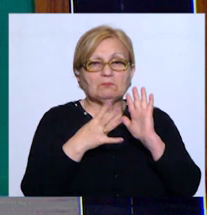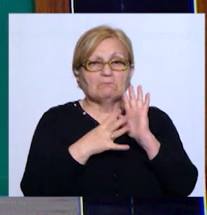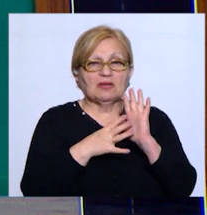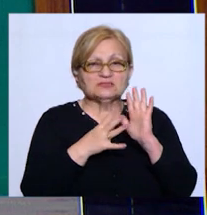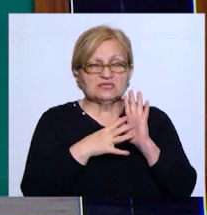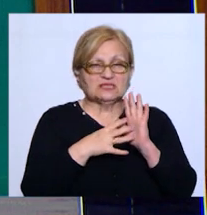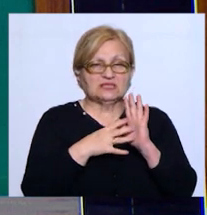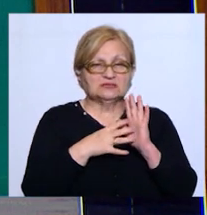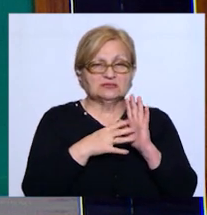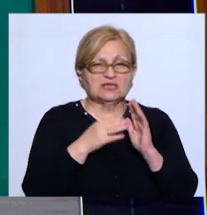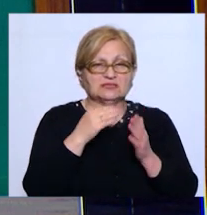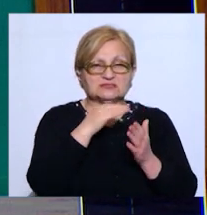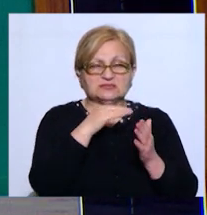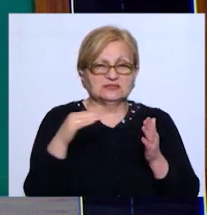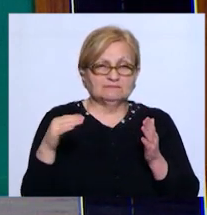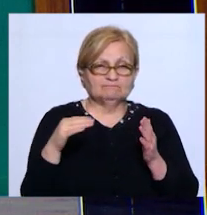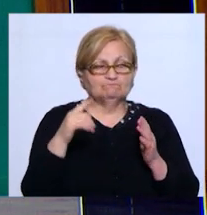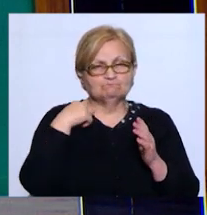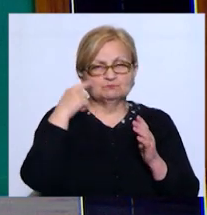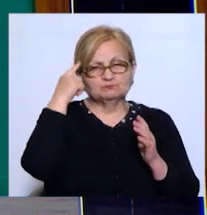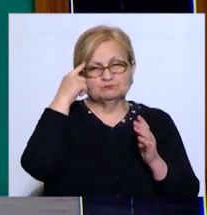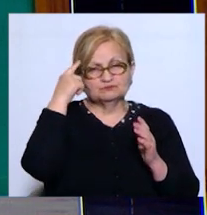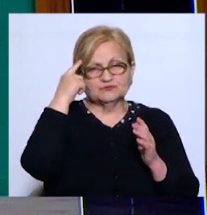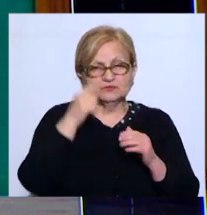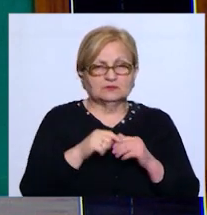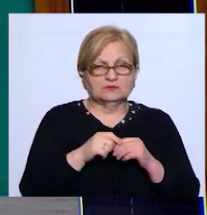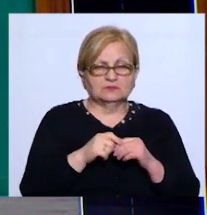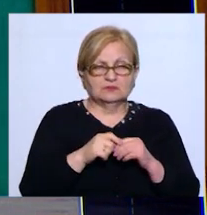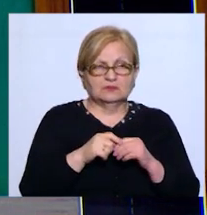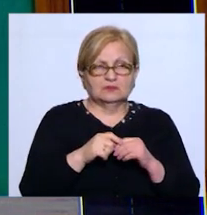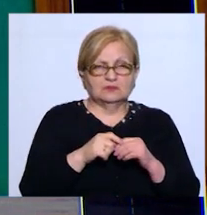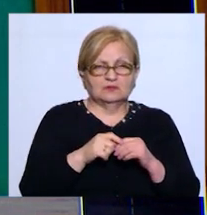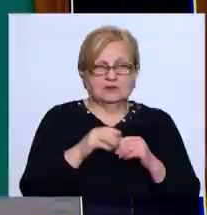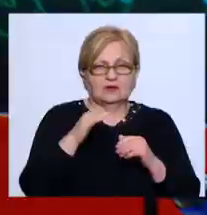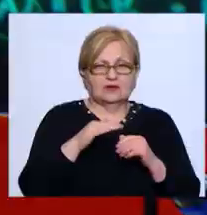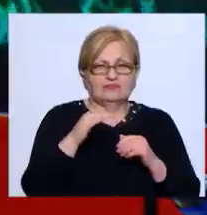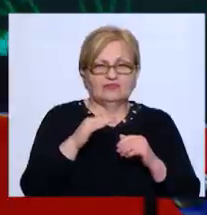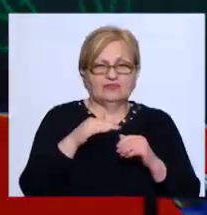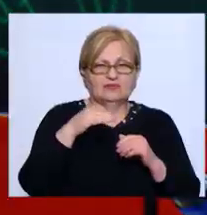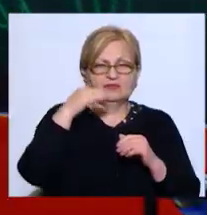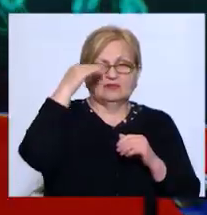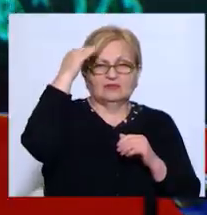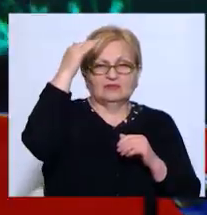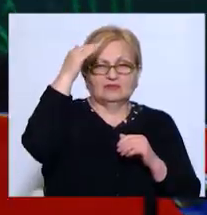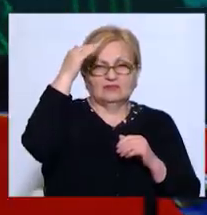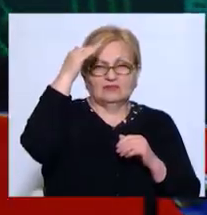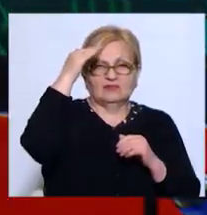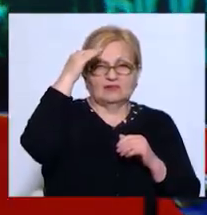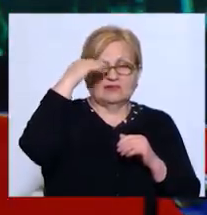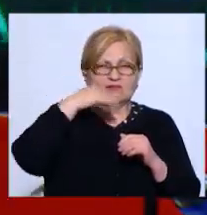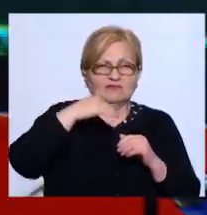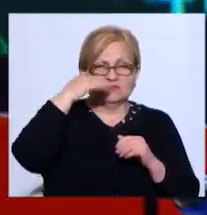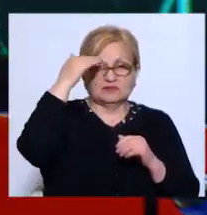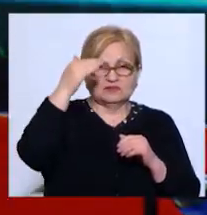5/9 ნაწილი. ვიწყე ფიქრს. ქვემოდან ზემოთ. ვასახელებ ზემოდან ქვემოთ, ფიქრობ ქვემოდან